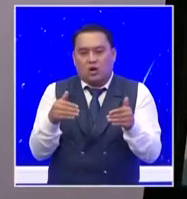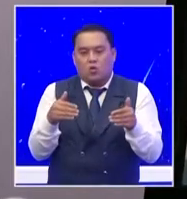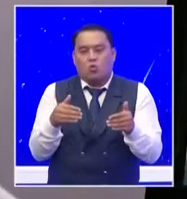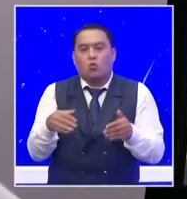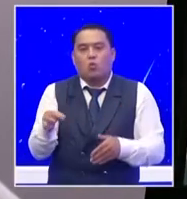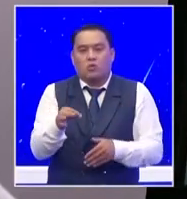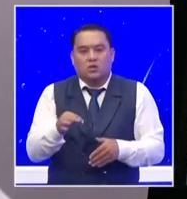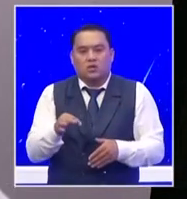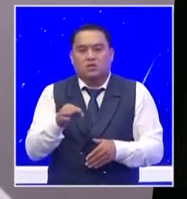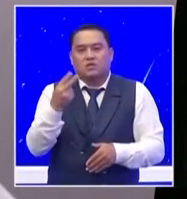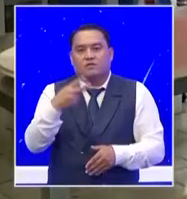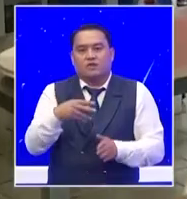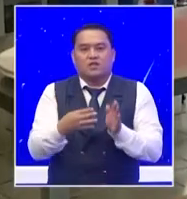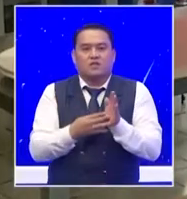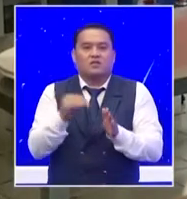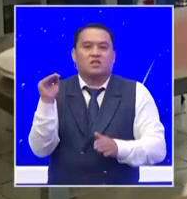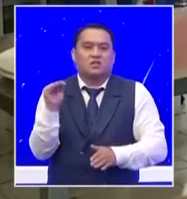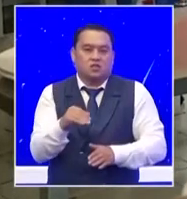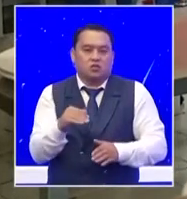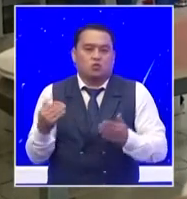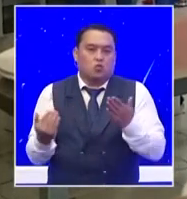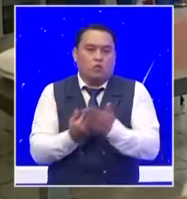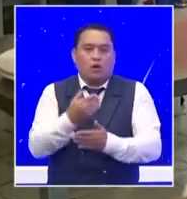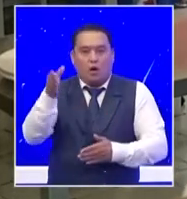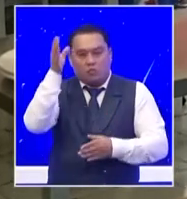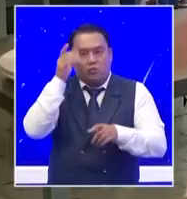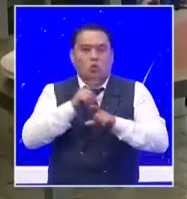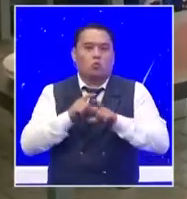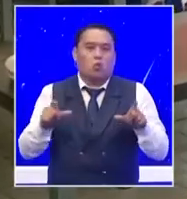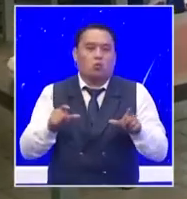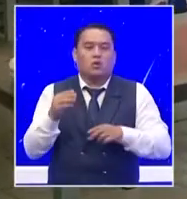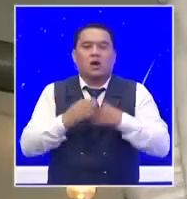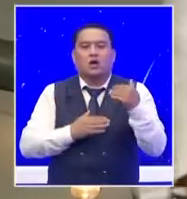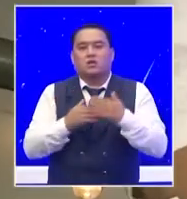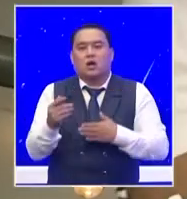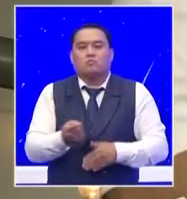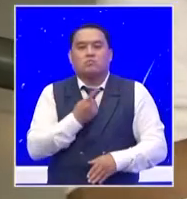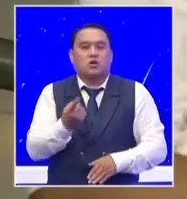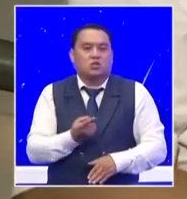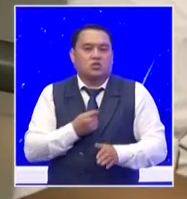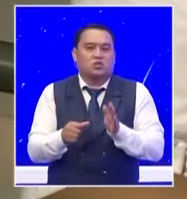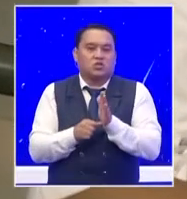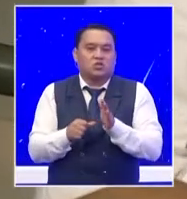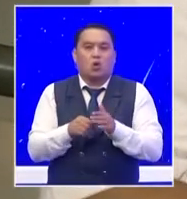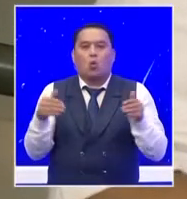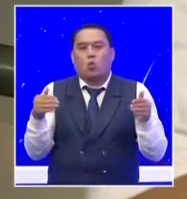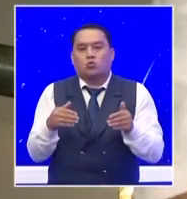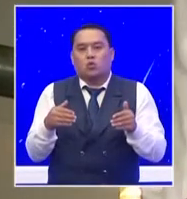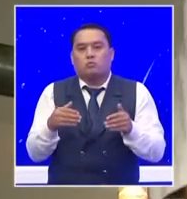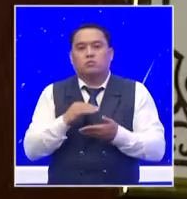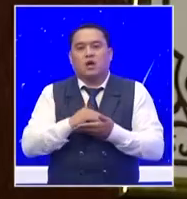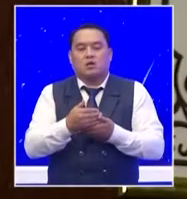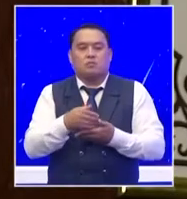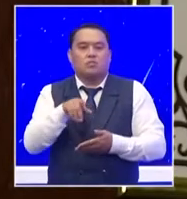в области почти 29 тысяч. На новом оборудовании будут практиковаться и будущие мастера в 6 колледжах. Специально из бюджета по программе